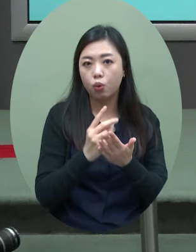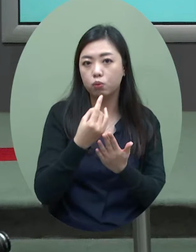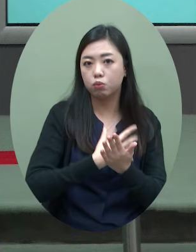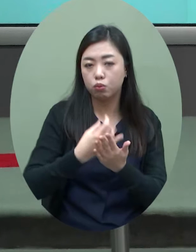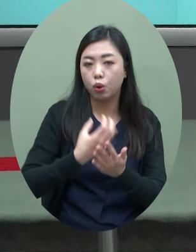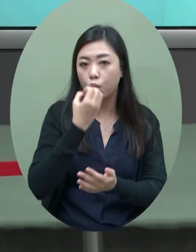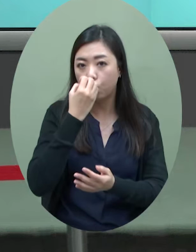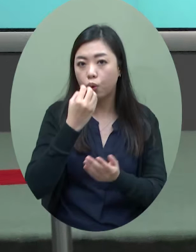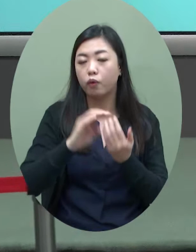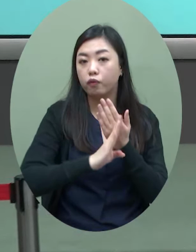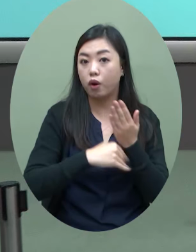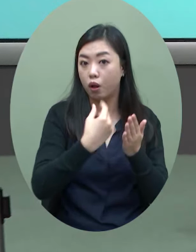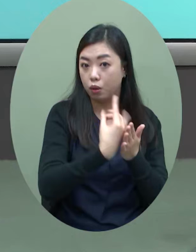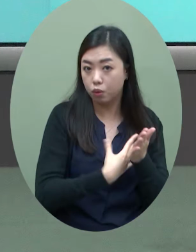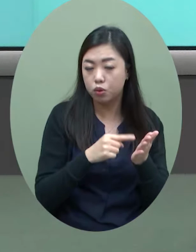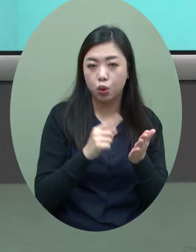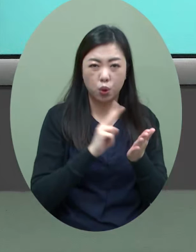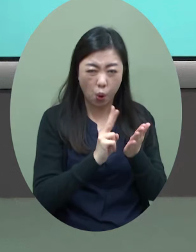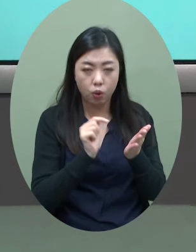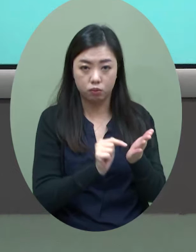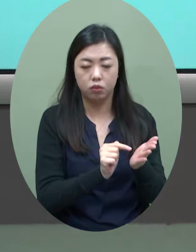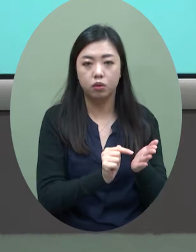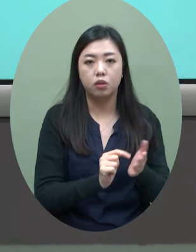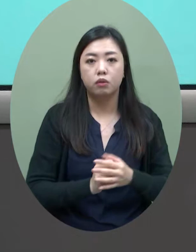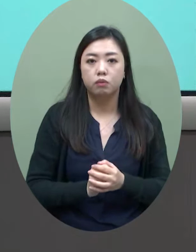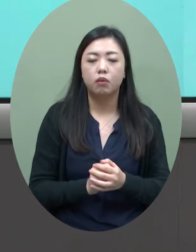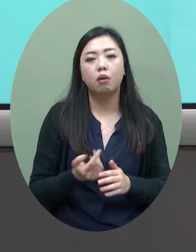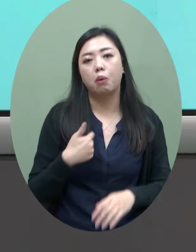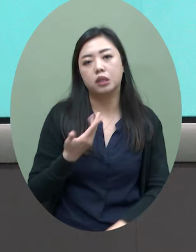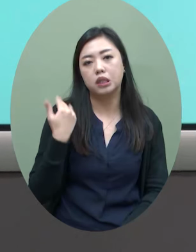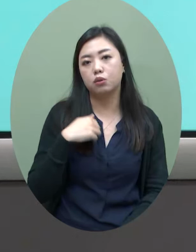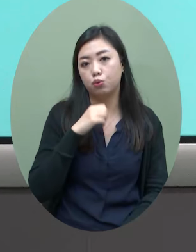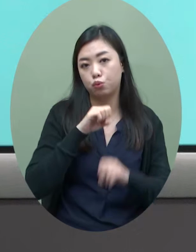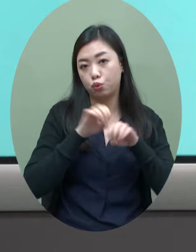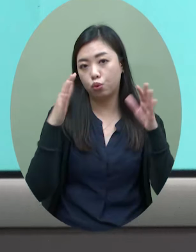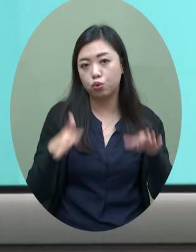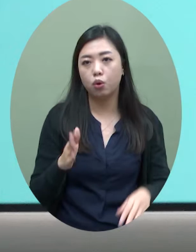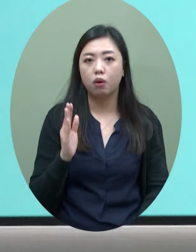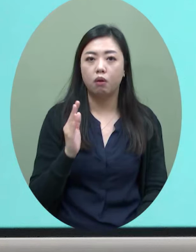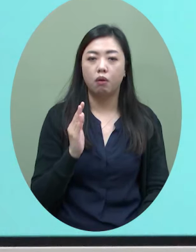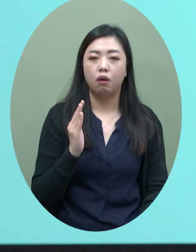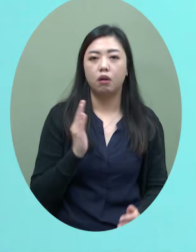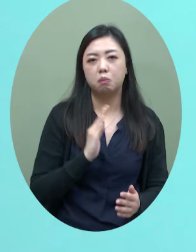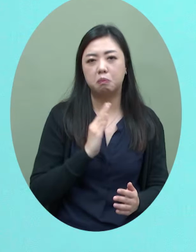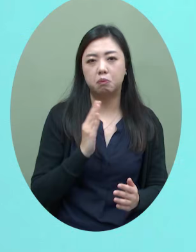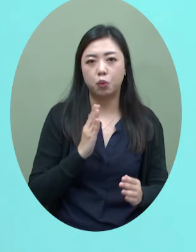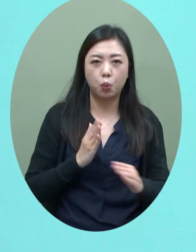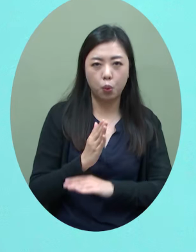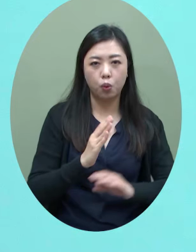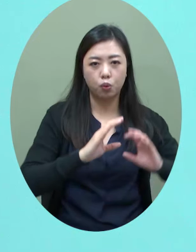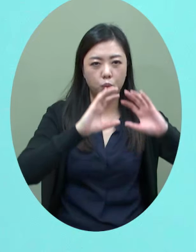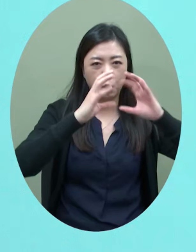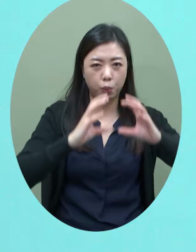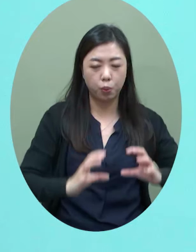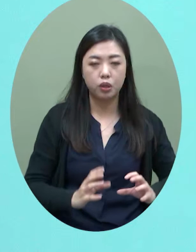本地嘅法律嚇。我曾經講過咧，都係可能超過20部。不過裏邊咧有啲係主